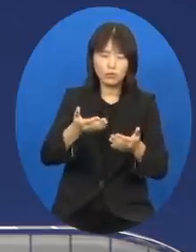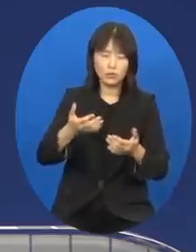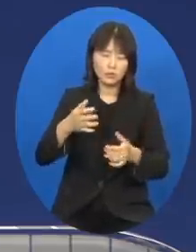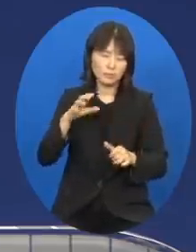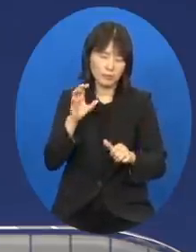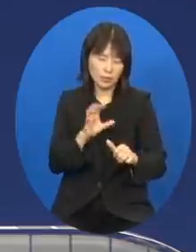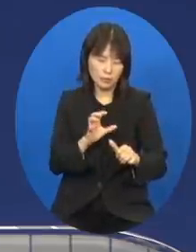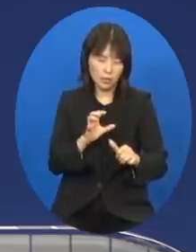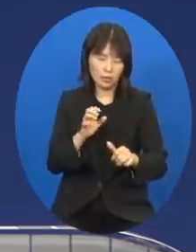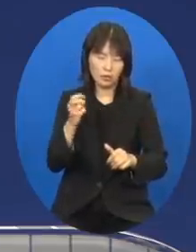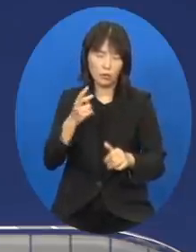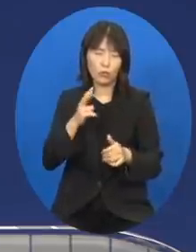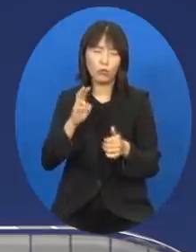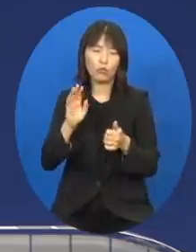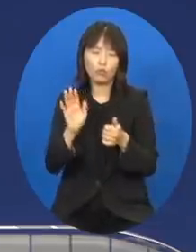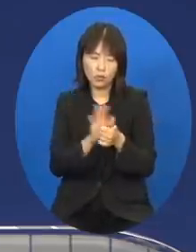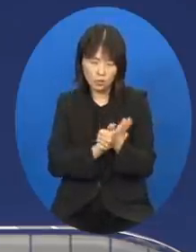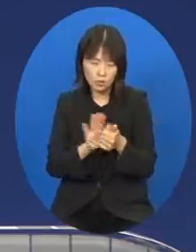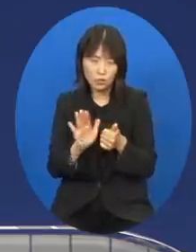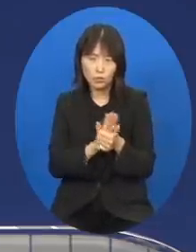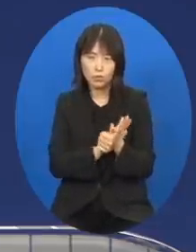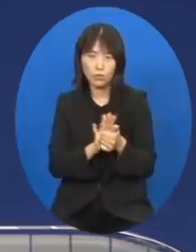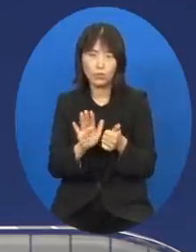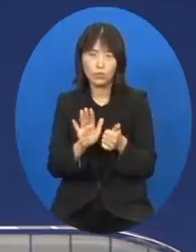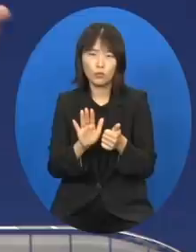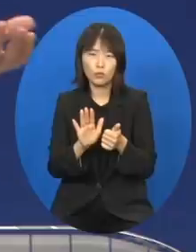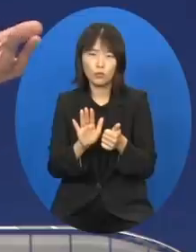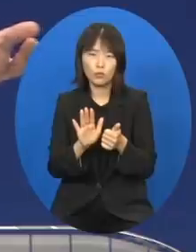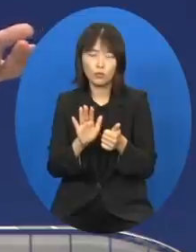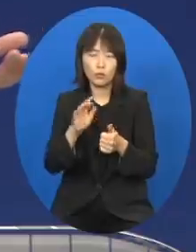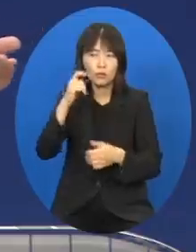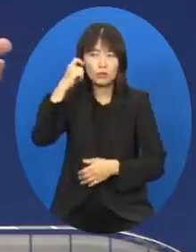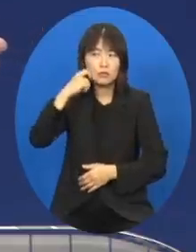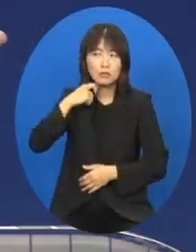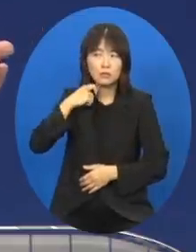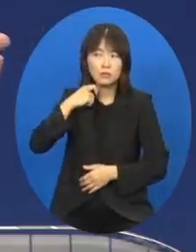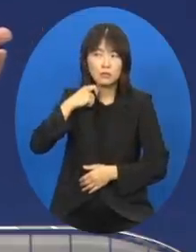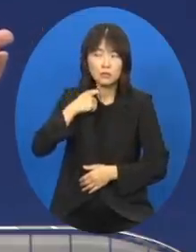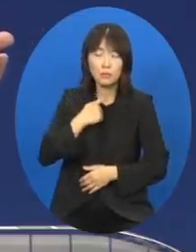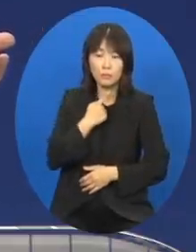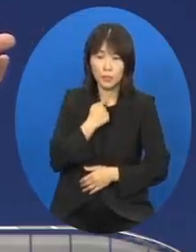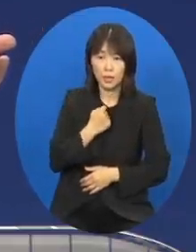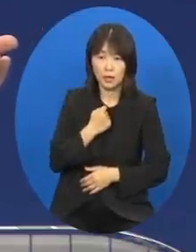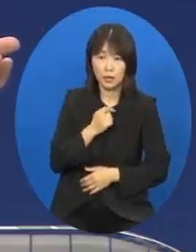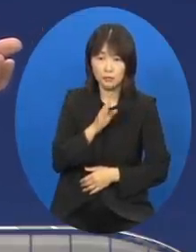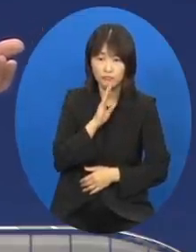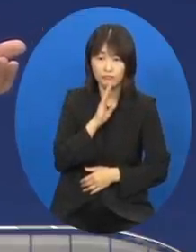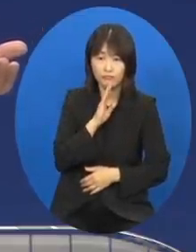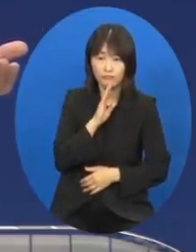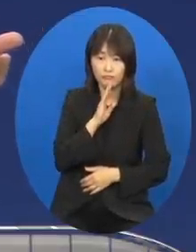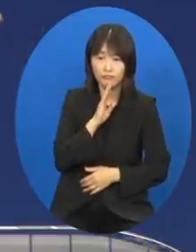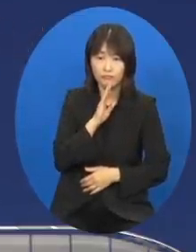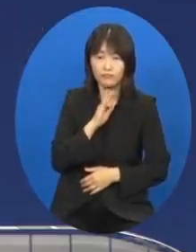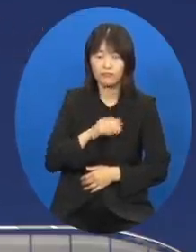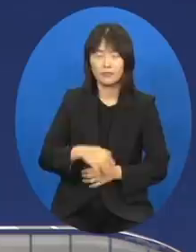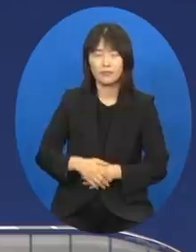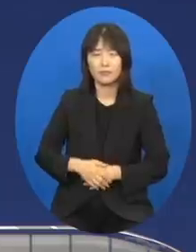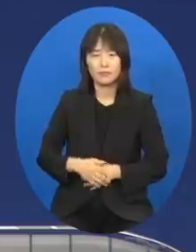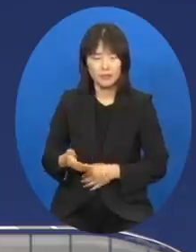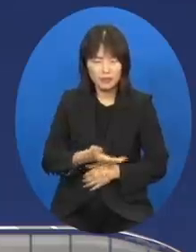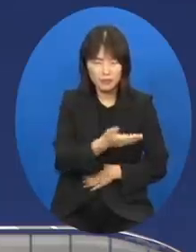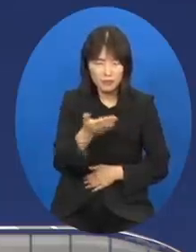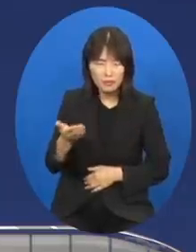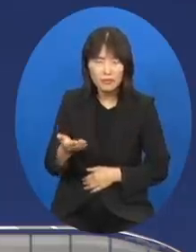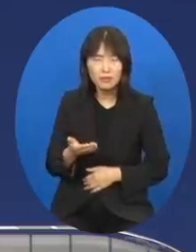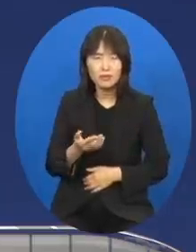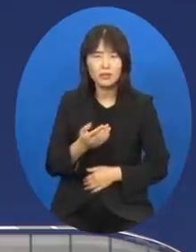어떤 때는 위로 느껴보신 적 있으시잖아요. 다 있으실